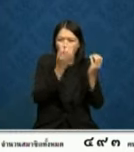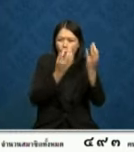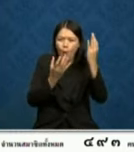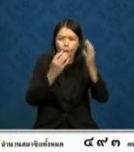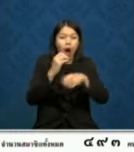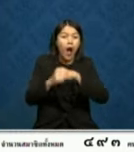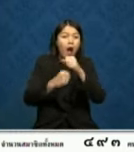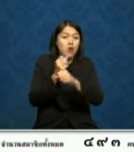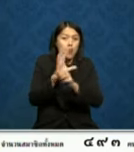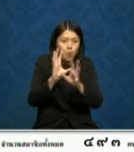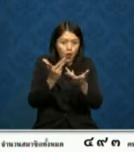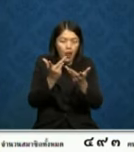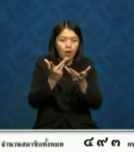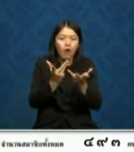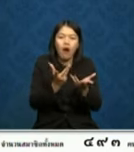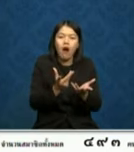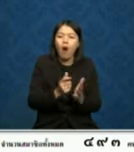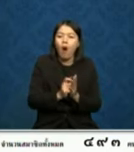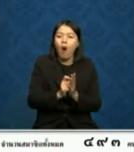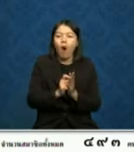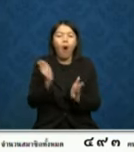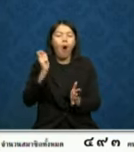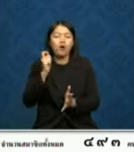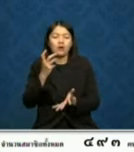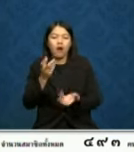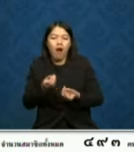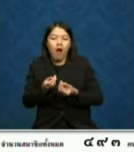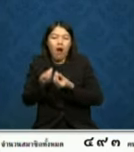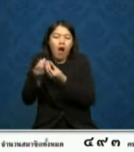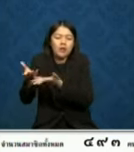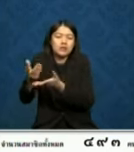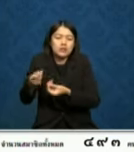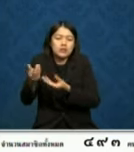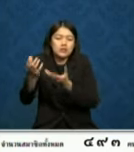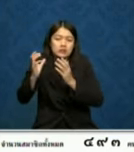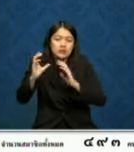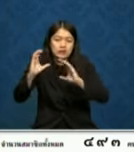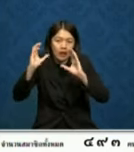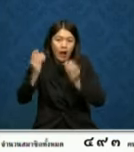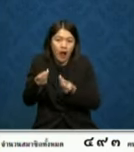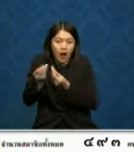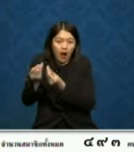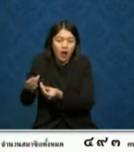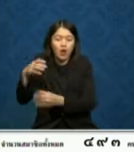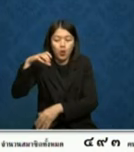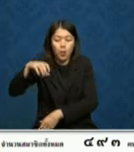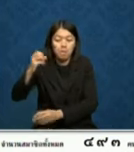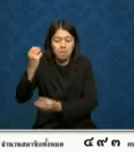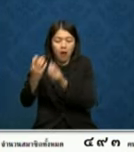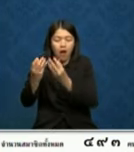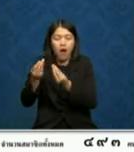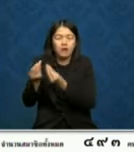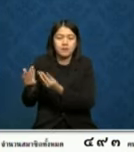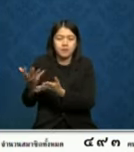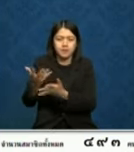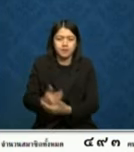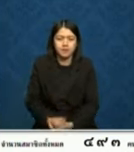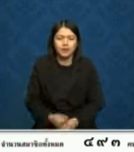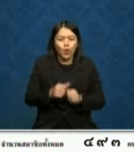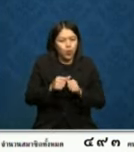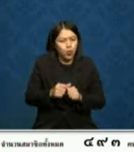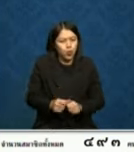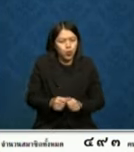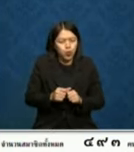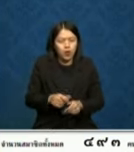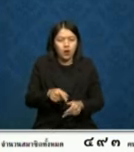แล้วแต่ไม่ยอมออกไม่ยอมส่งมอบที่ดินคืนให้แก่เ่อกรมป่าไม้นะครับยังคงอยู่ในพื้น